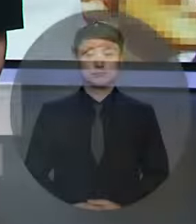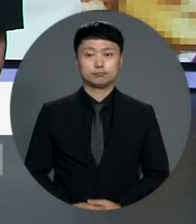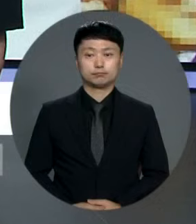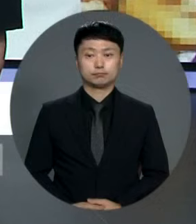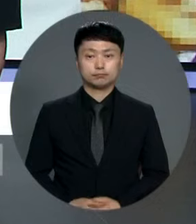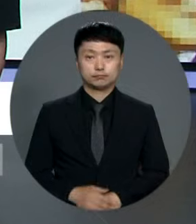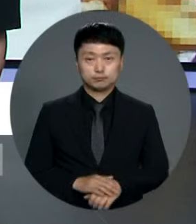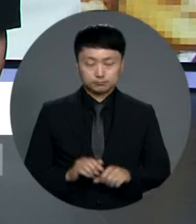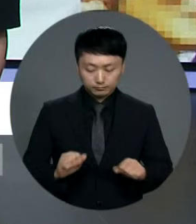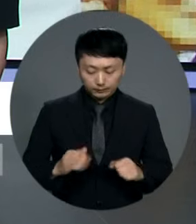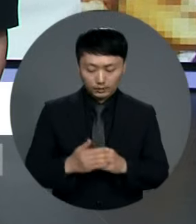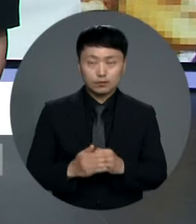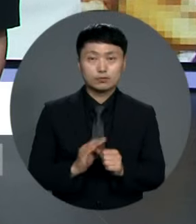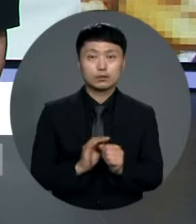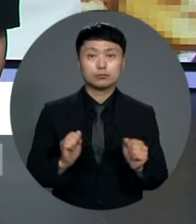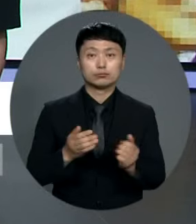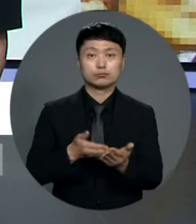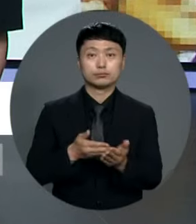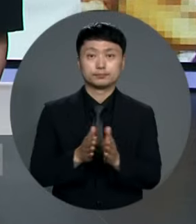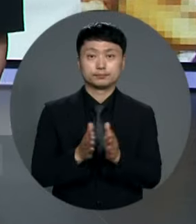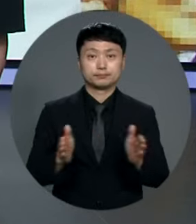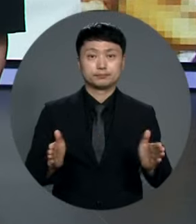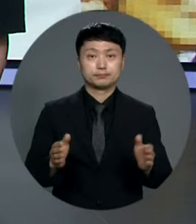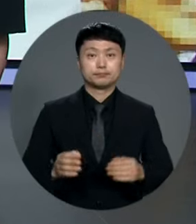여러분 안녕하십니까? 대구 경북 소식 전해드립니다.